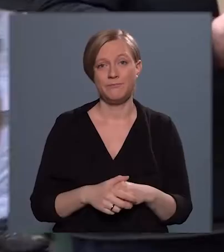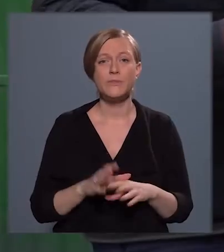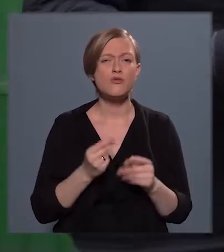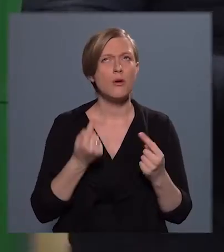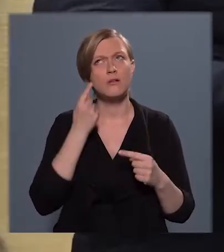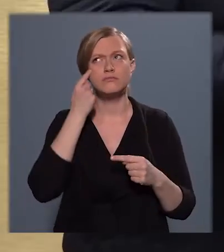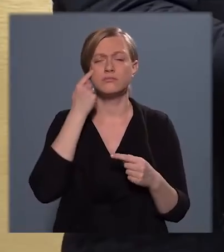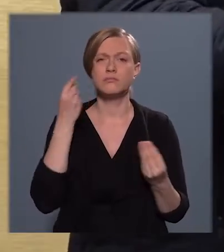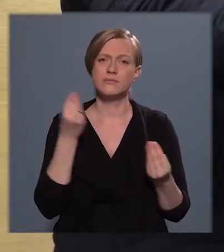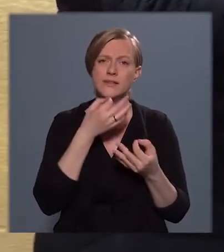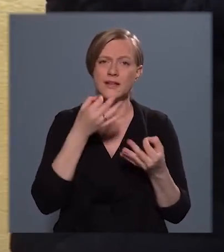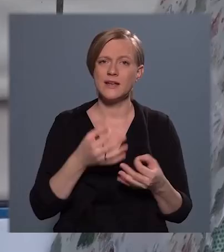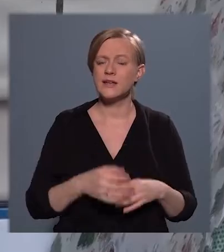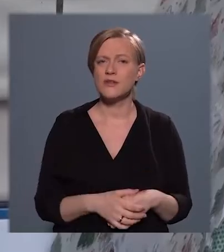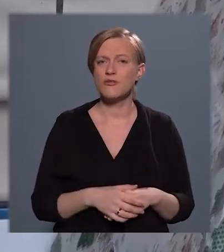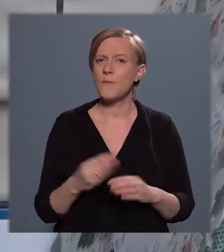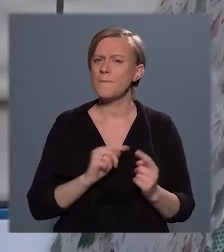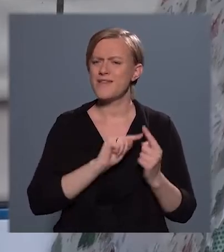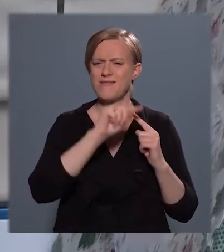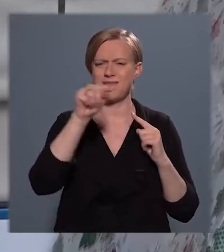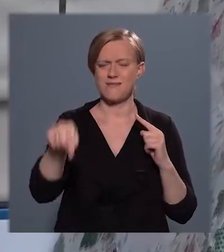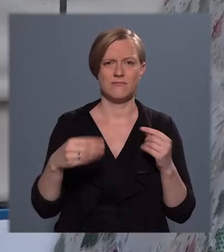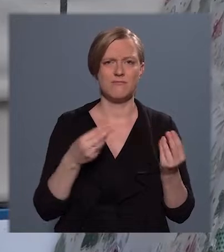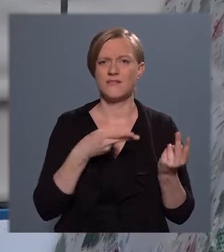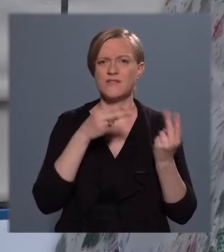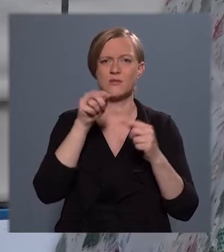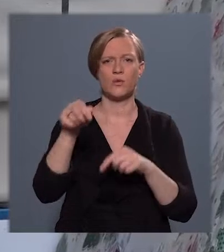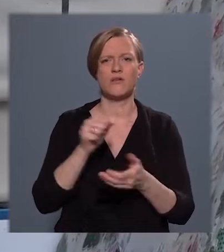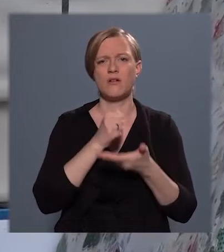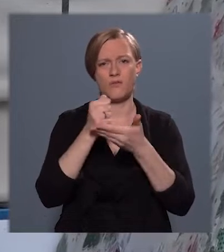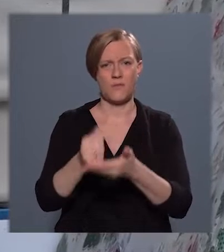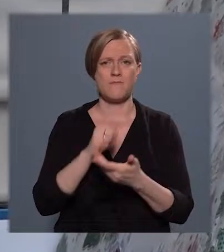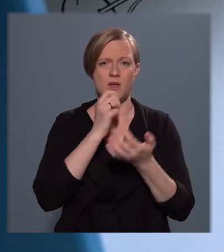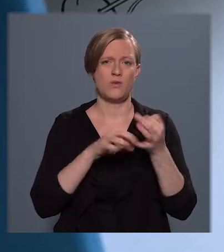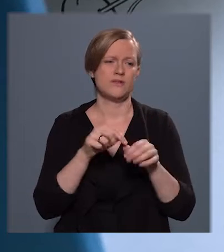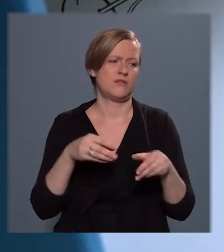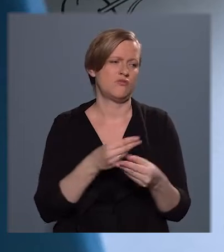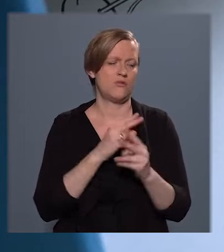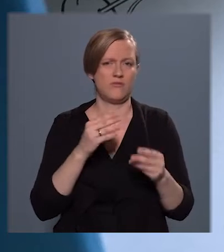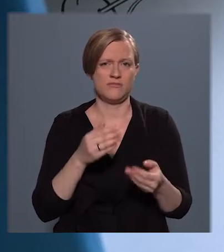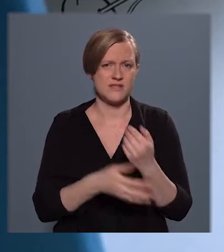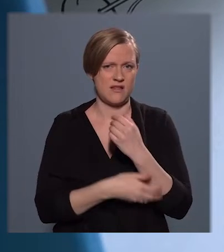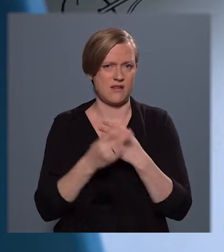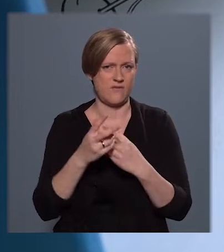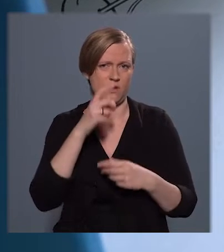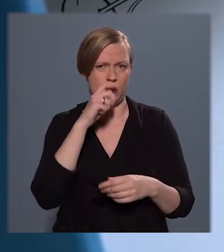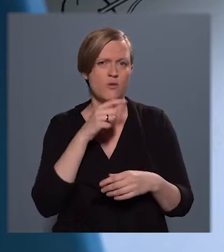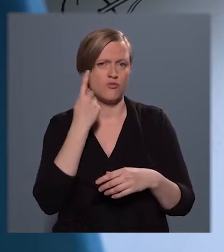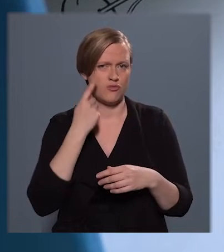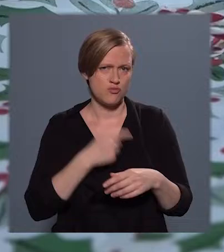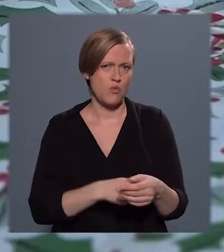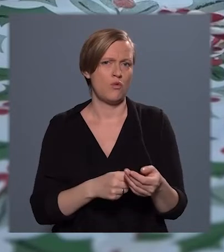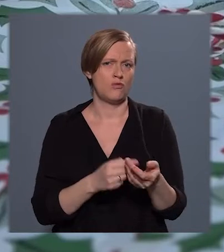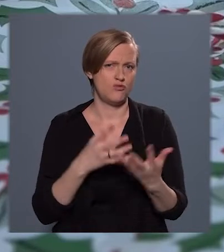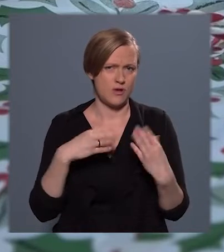Sokakban fölmerül a kérdés, hogy miért megyünk el oda, miért viszünk oda adományt. Hát Magyarországon is van elég szegény, rossz sorsú család,